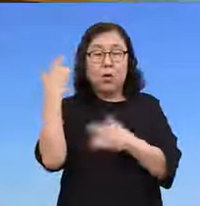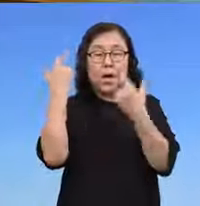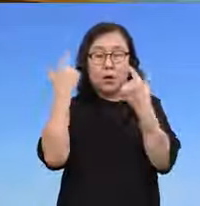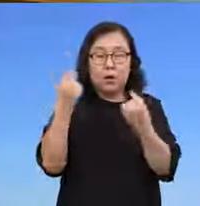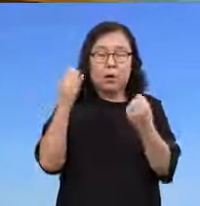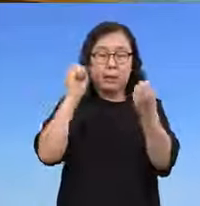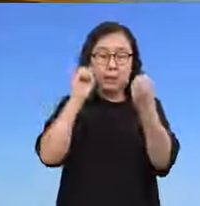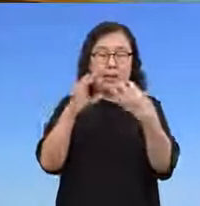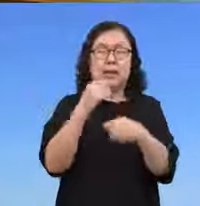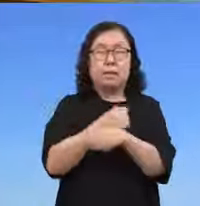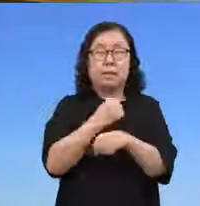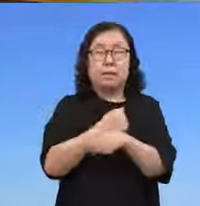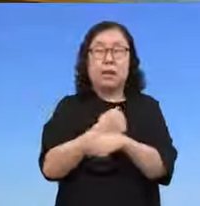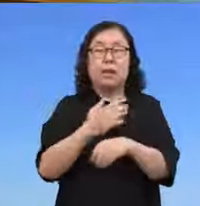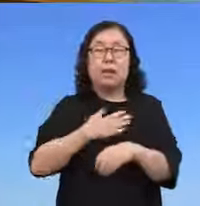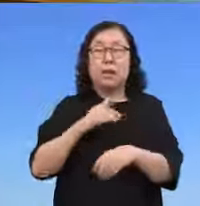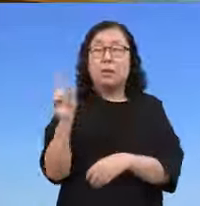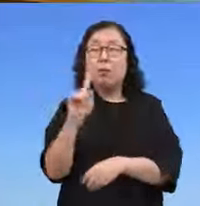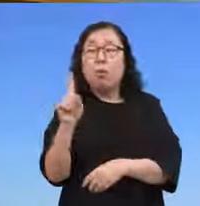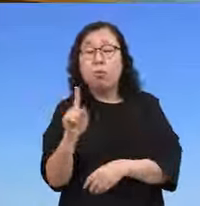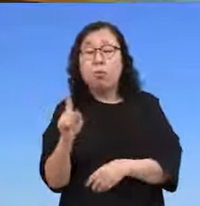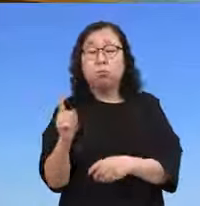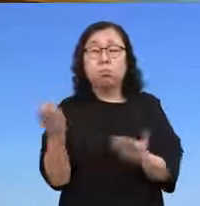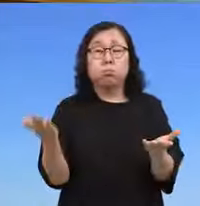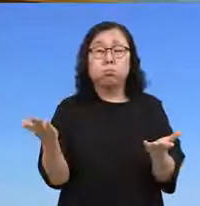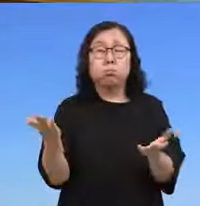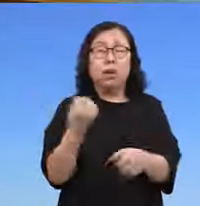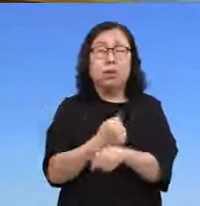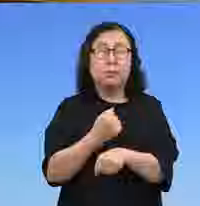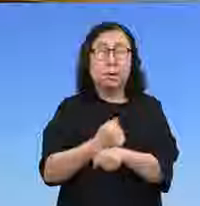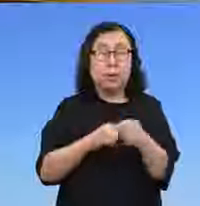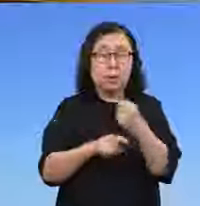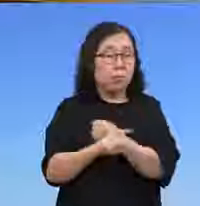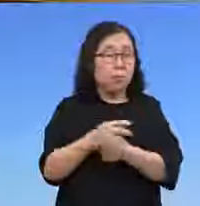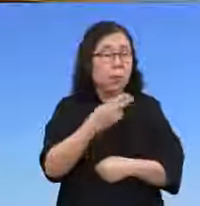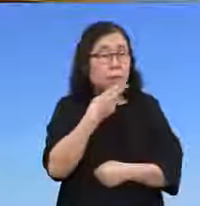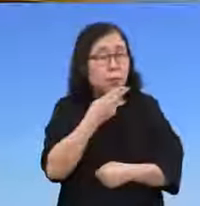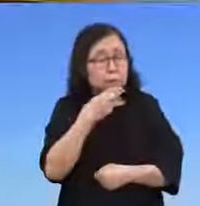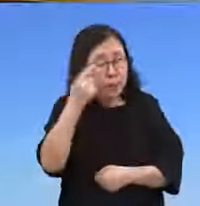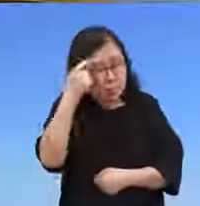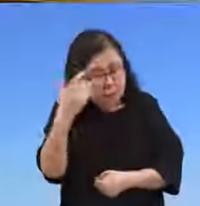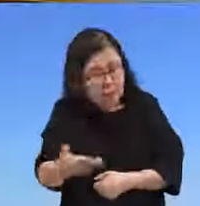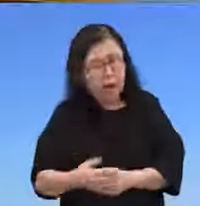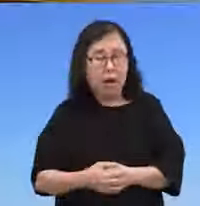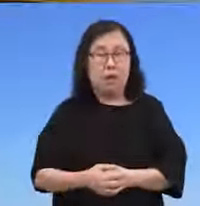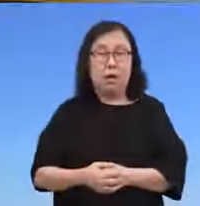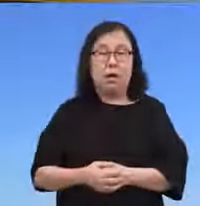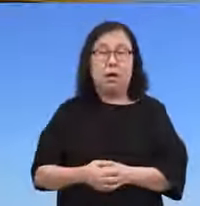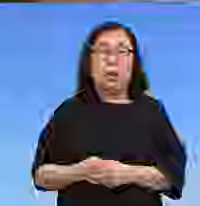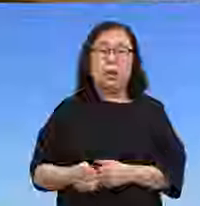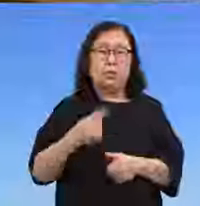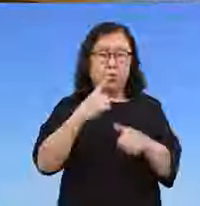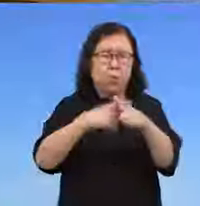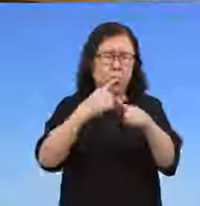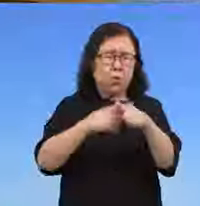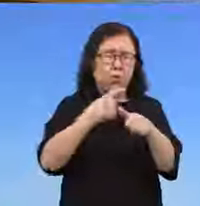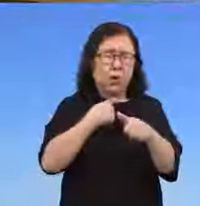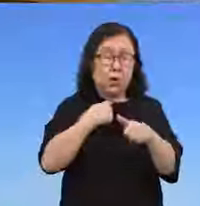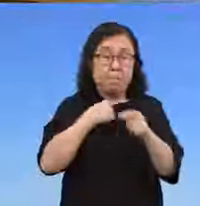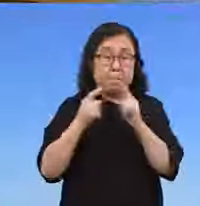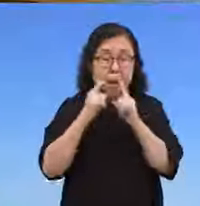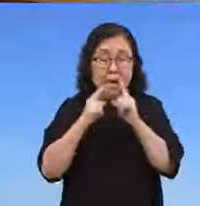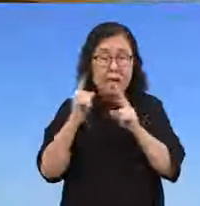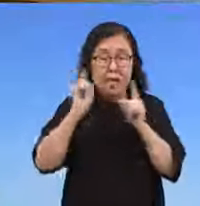다윗이 상처받지 않은 게 아닙니다. 내가 뭘 하였습니까? 어찌 이유가 없으리까? 그 모독적인 말에